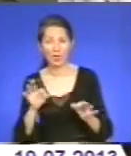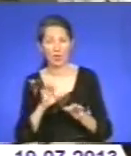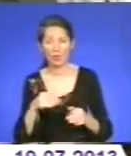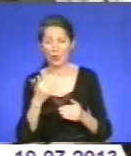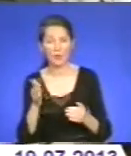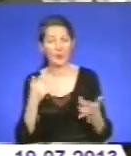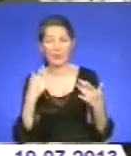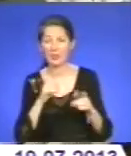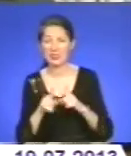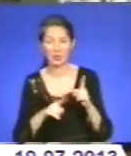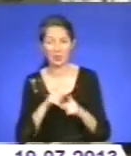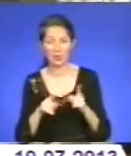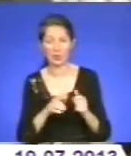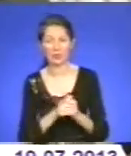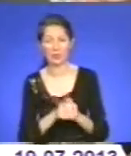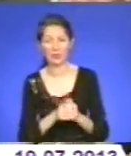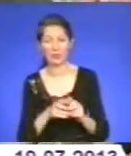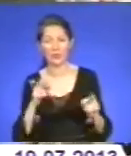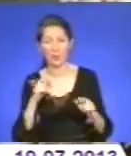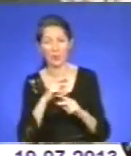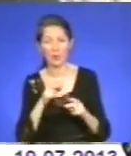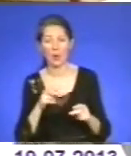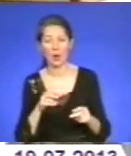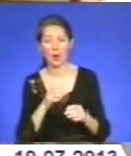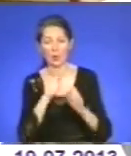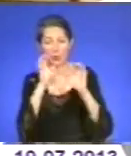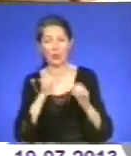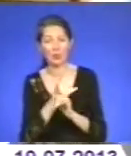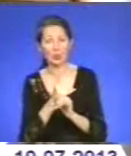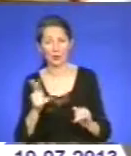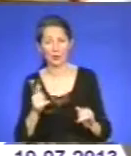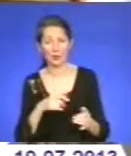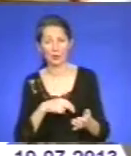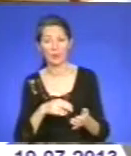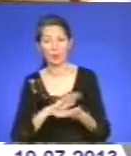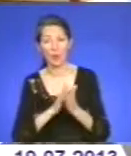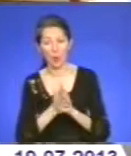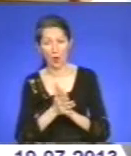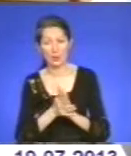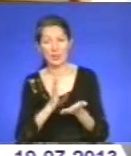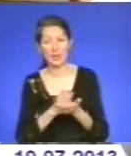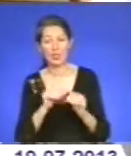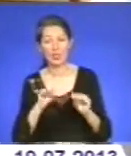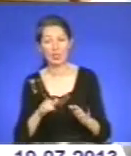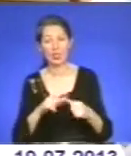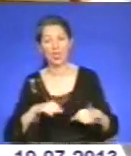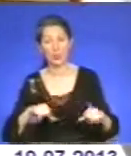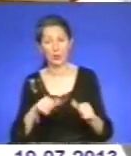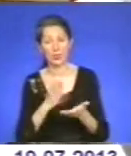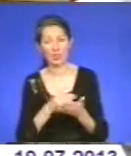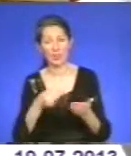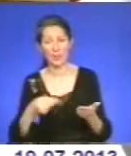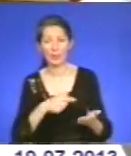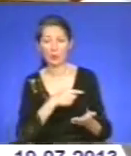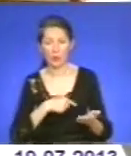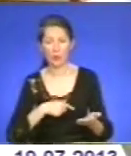вас не змінюється. Ви не правда, по закону неможливо. Вийшли на компроміс так званий, тобто є рішення комісії, є підписи